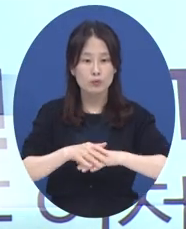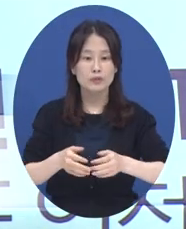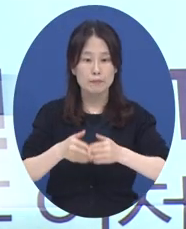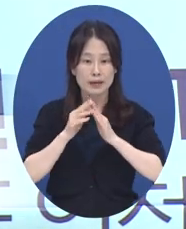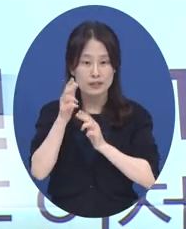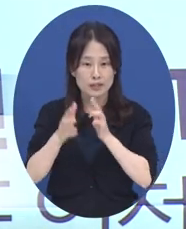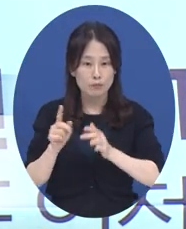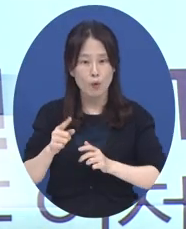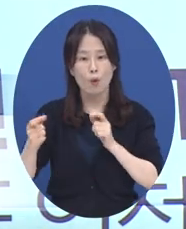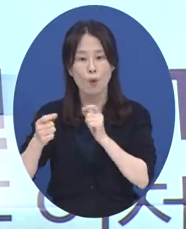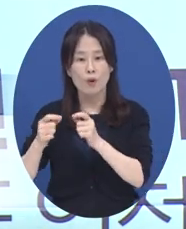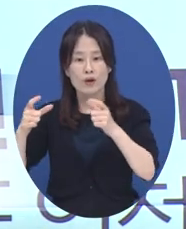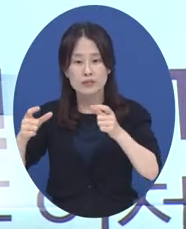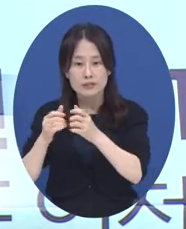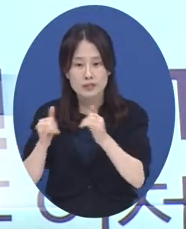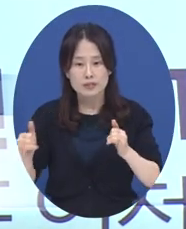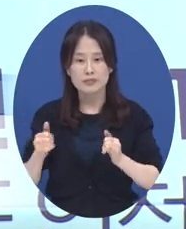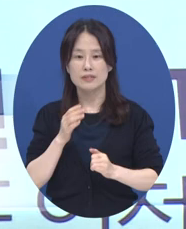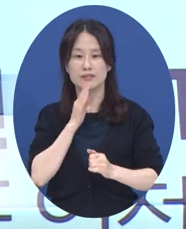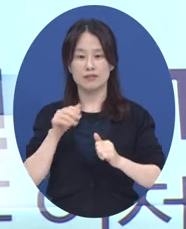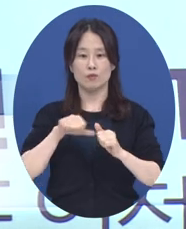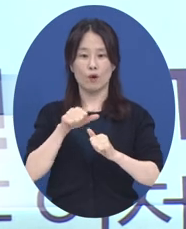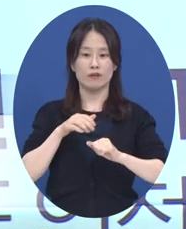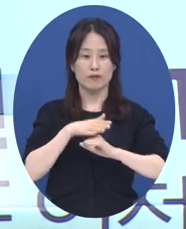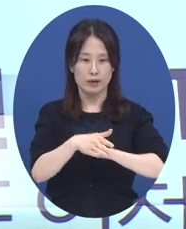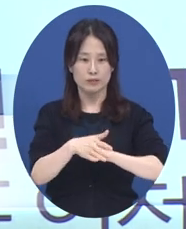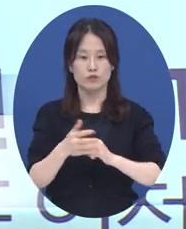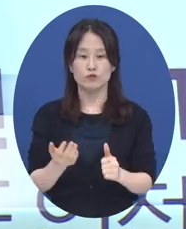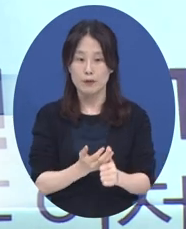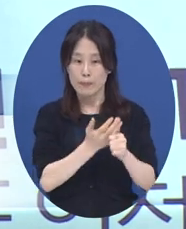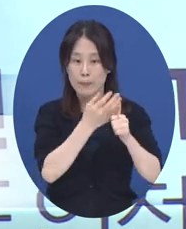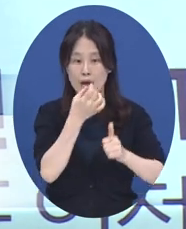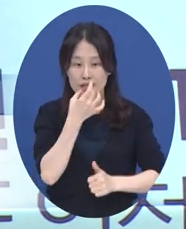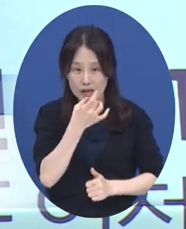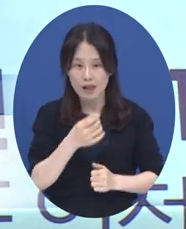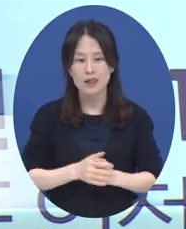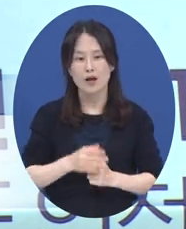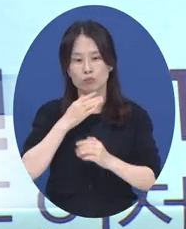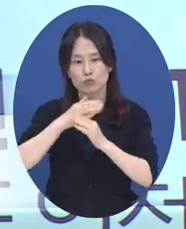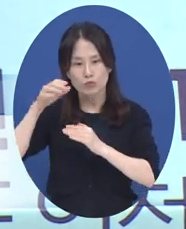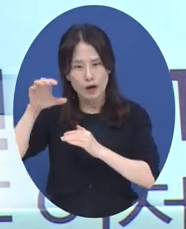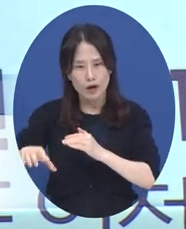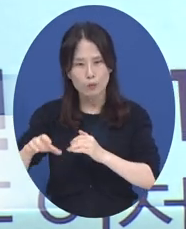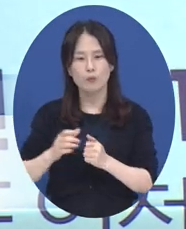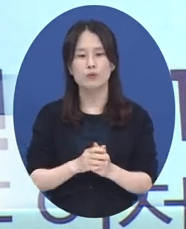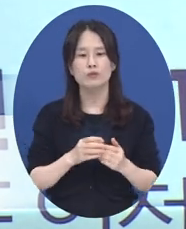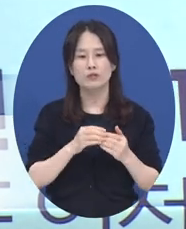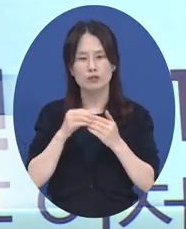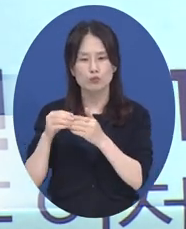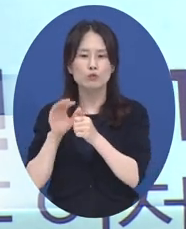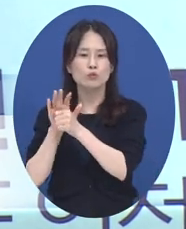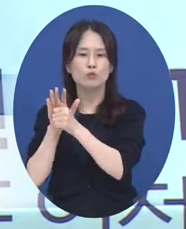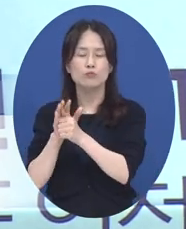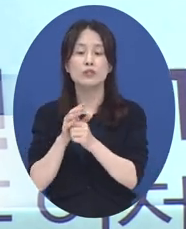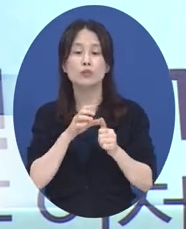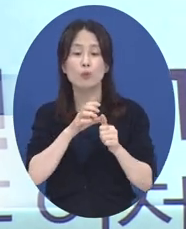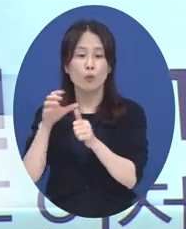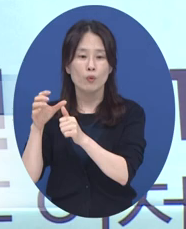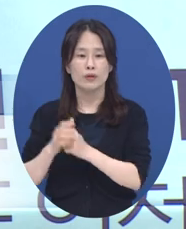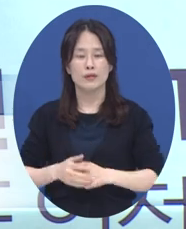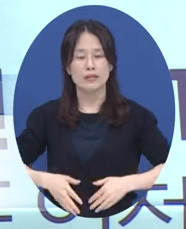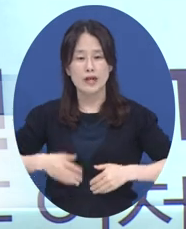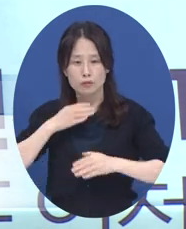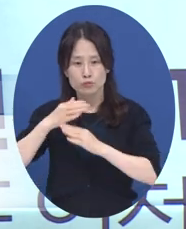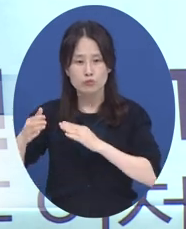접경 지역 주민들이 친환경적 방식으로 재배한 배를 북한과 인도적 협력 에 활용함으로써 남북의